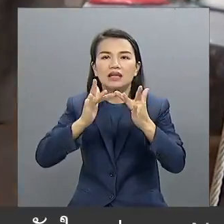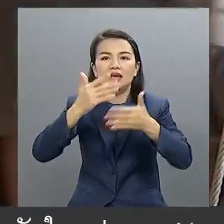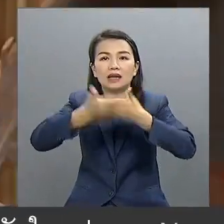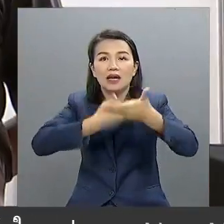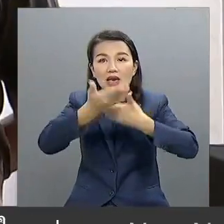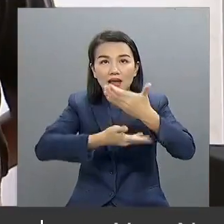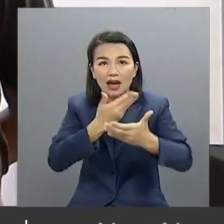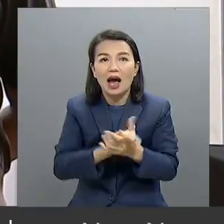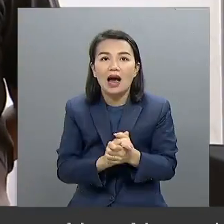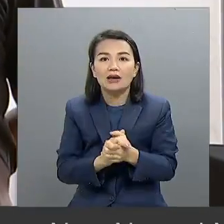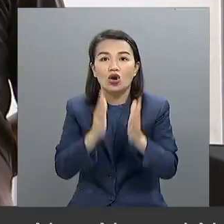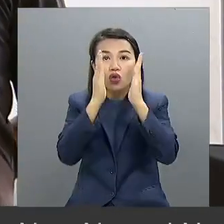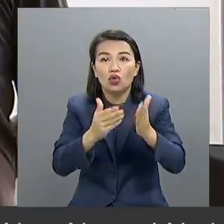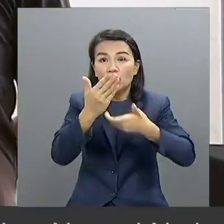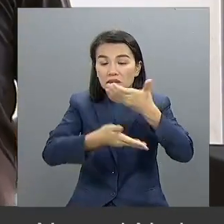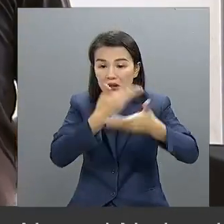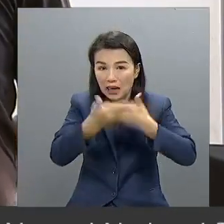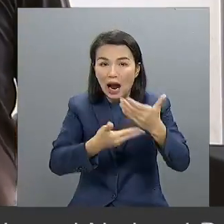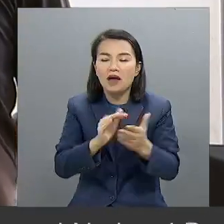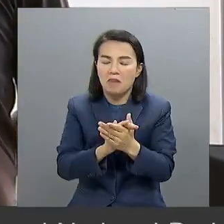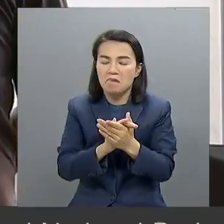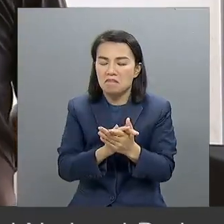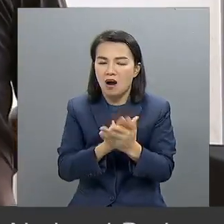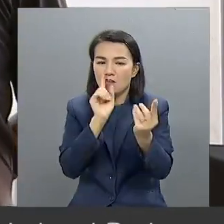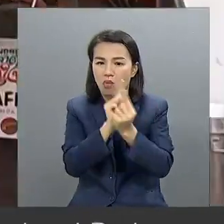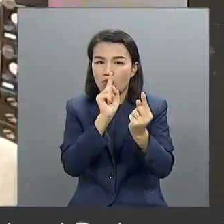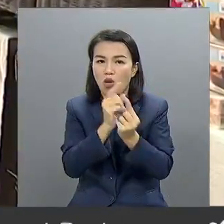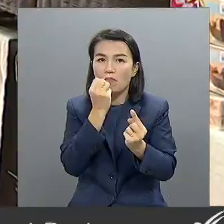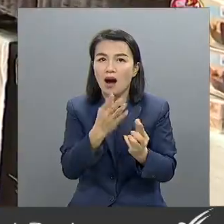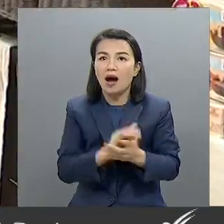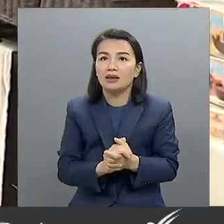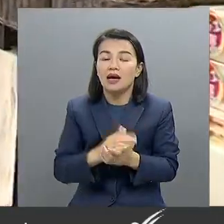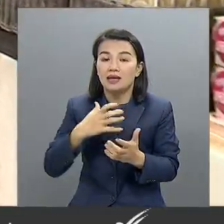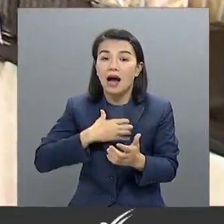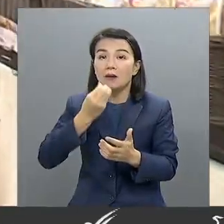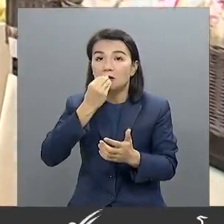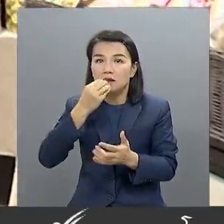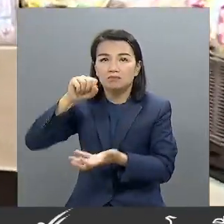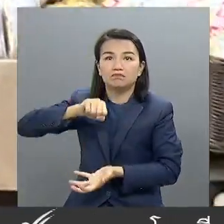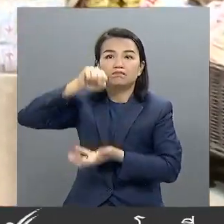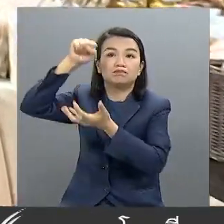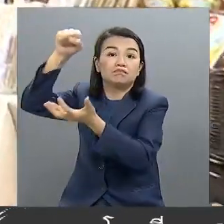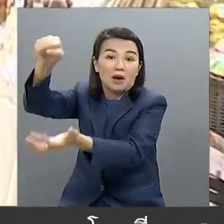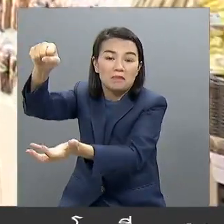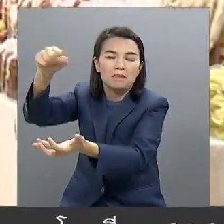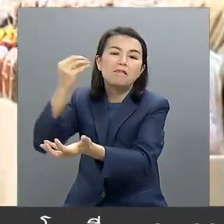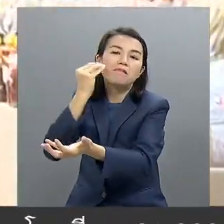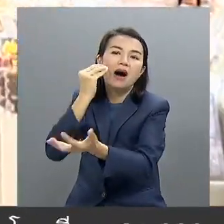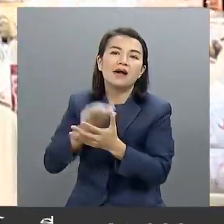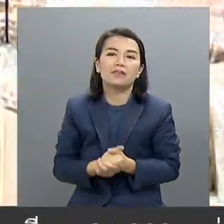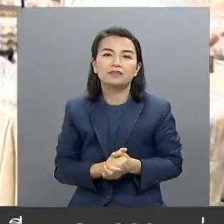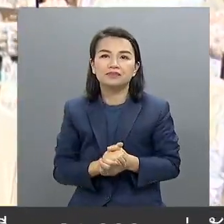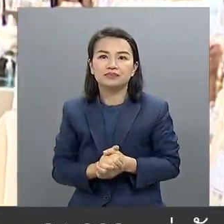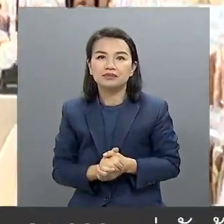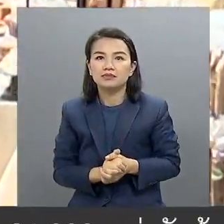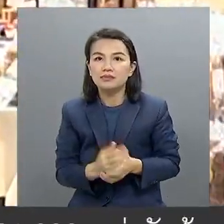ky Vision Balanceไตมากนที่ร้านเราอยากกินส่ให้ถงบ้านใช่ครัอ่๊มุผชมครับผมลง